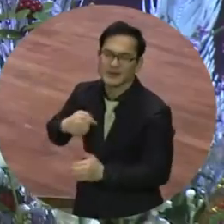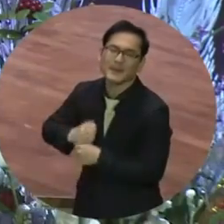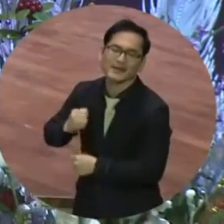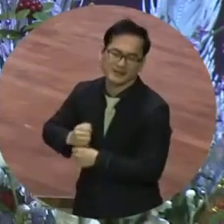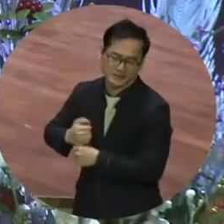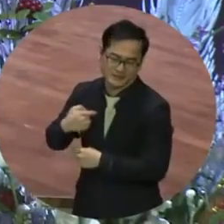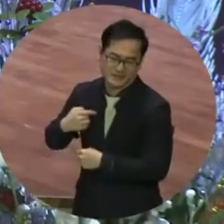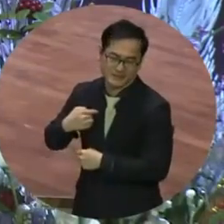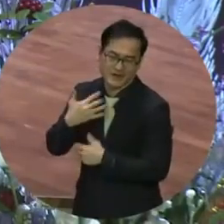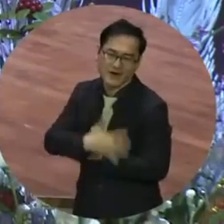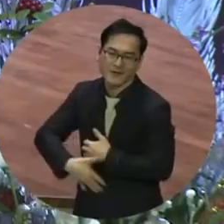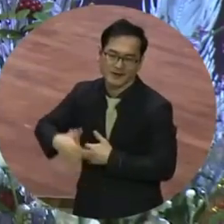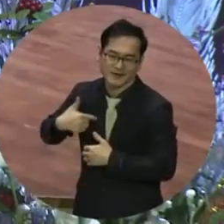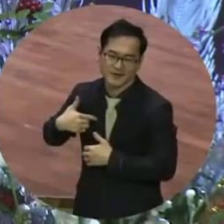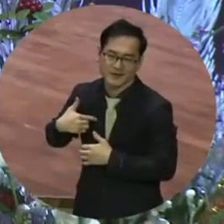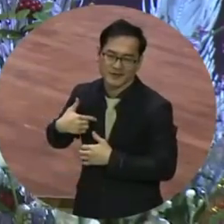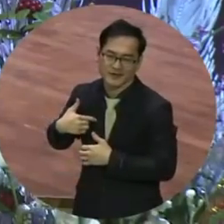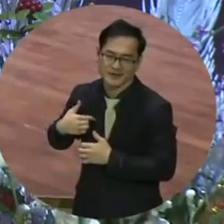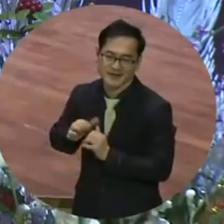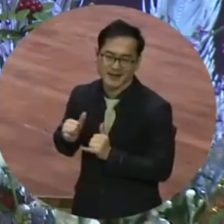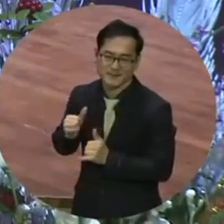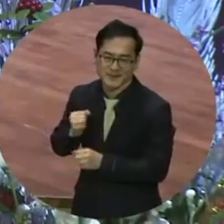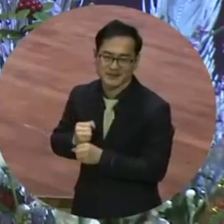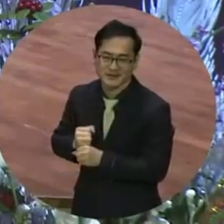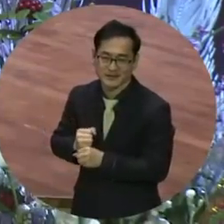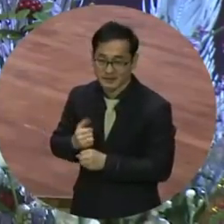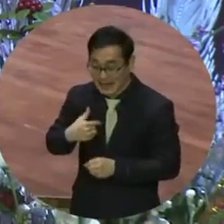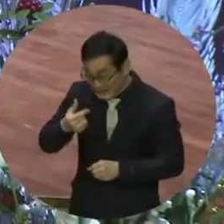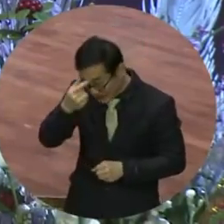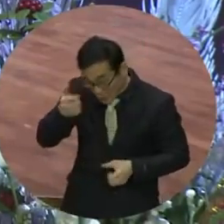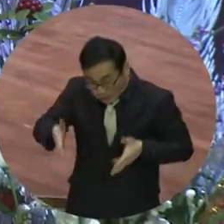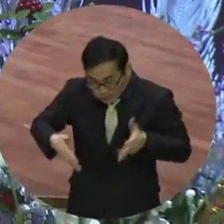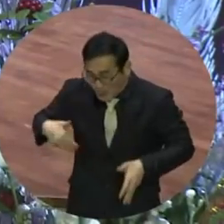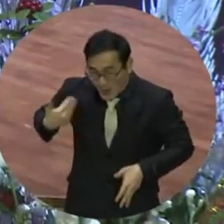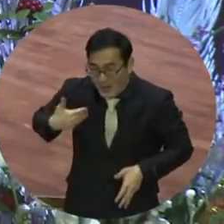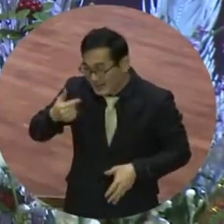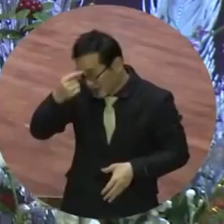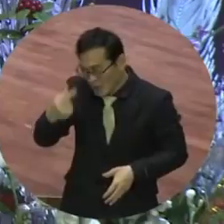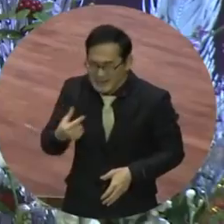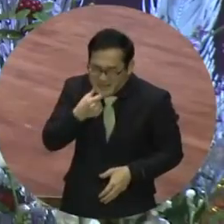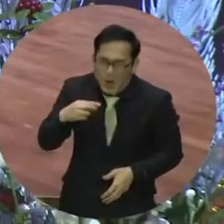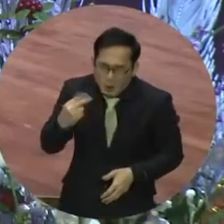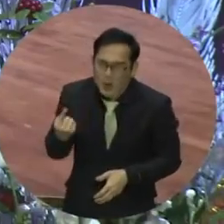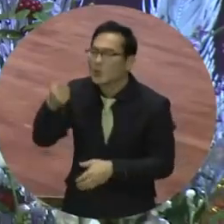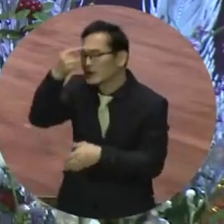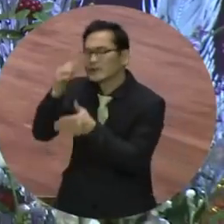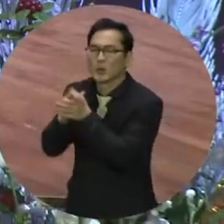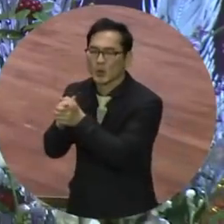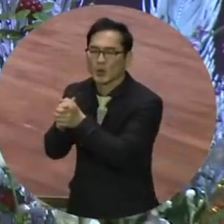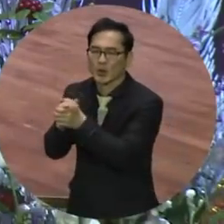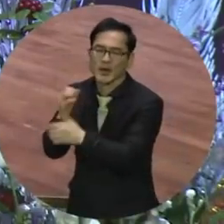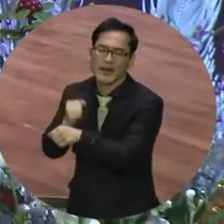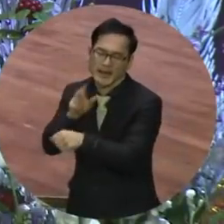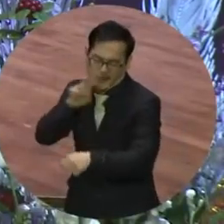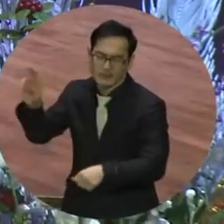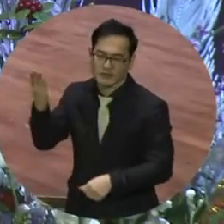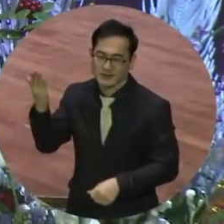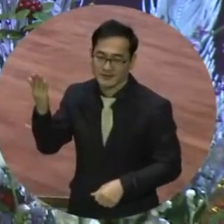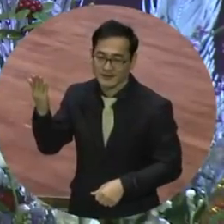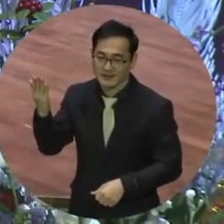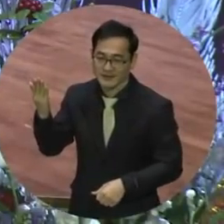없다. 기도하기 싫어도 기도할 줄 몰라도 기도해야 한다. 하나님은 기도로 세상을 이끌어 가신다.